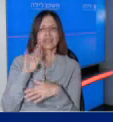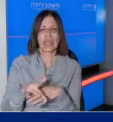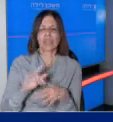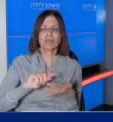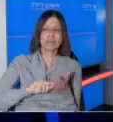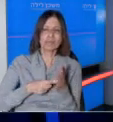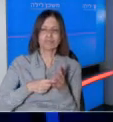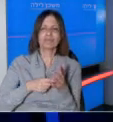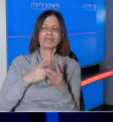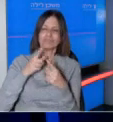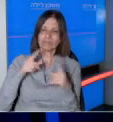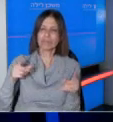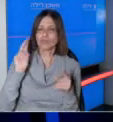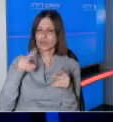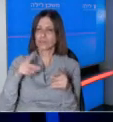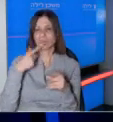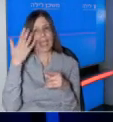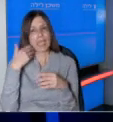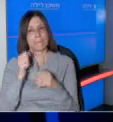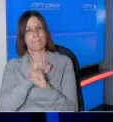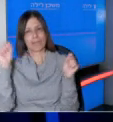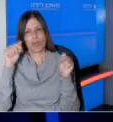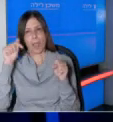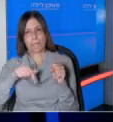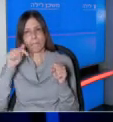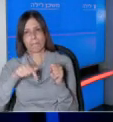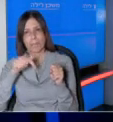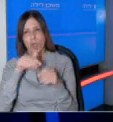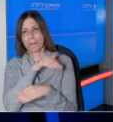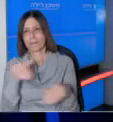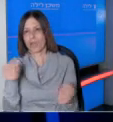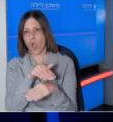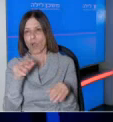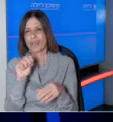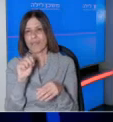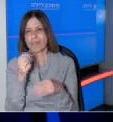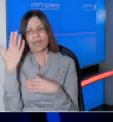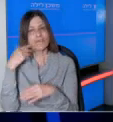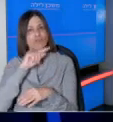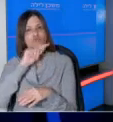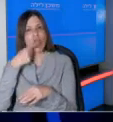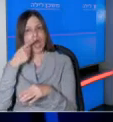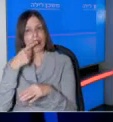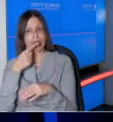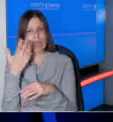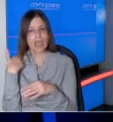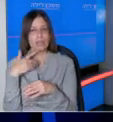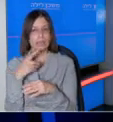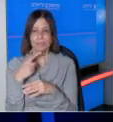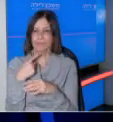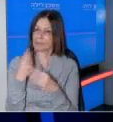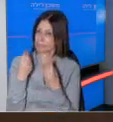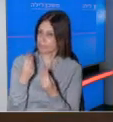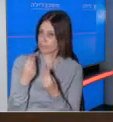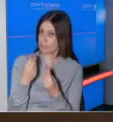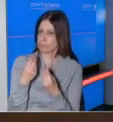שם, וכל פעם יש דיווחים על תקיפות. היה פיגוע היום פה. פה ברחוב הנביאים לפני שעה. עוד פעם. דקה. בן